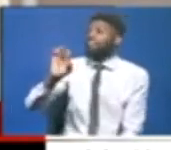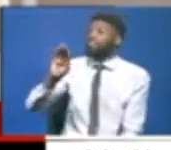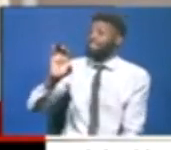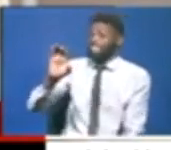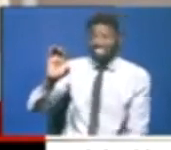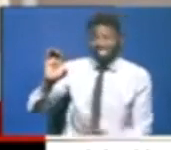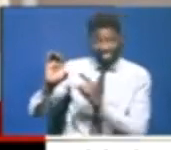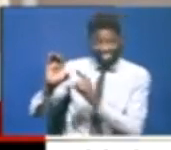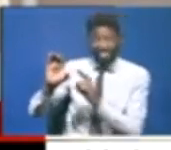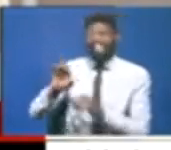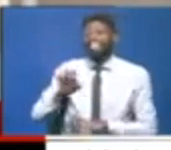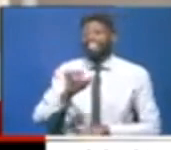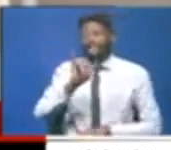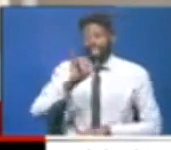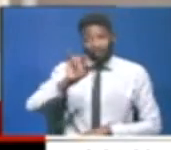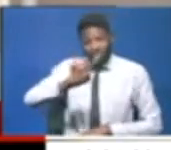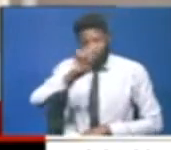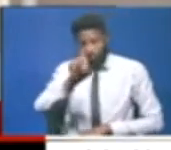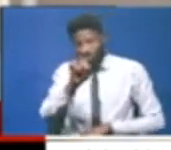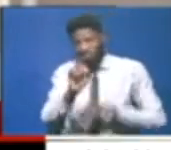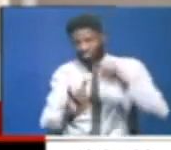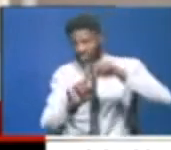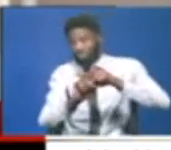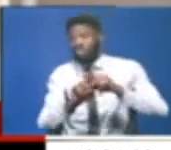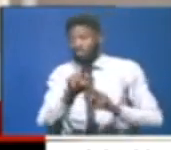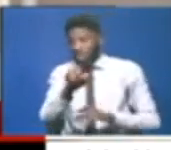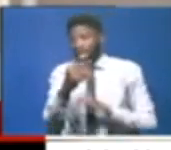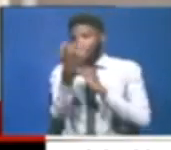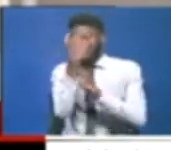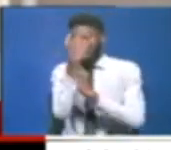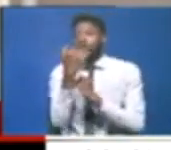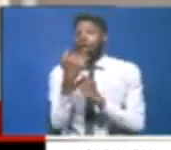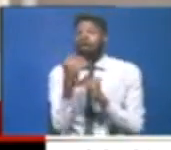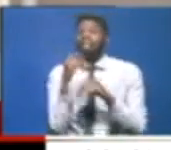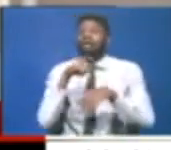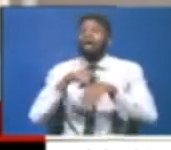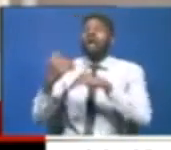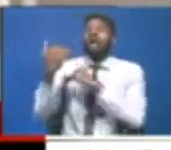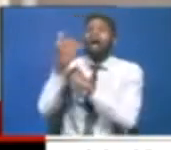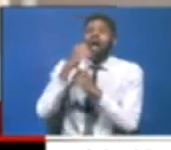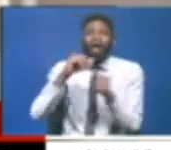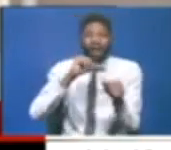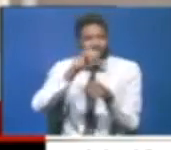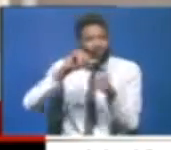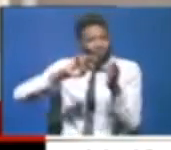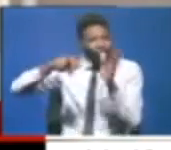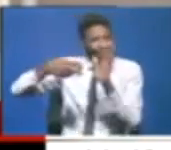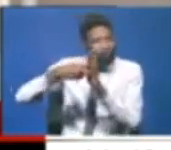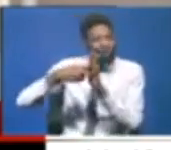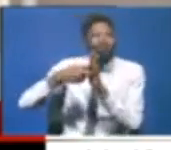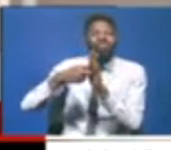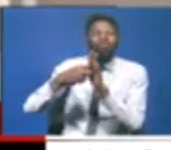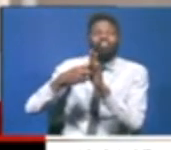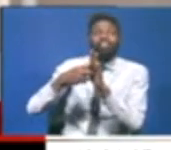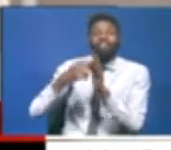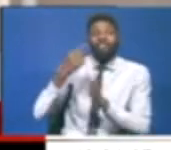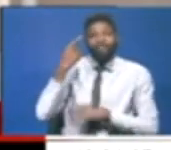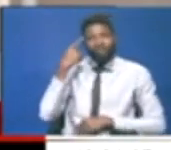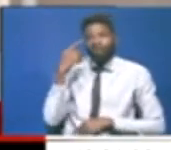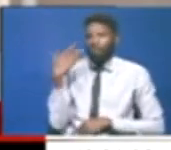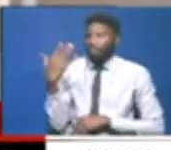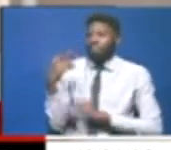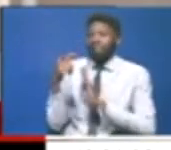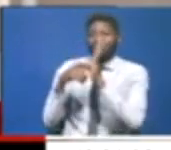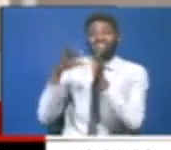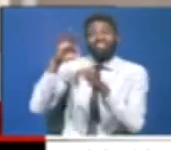hilo ndilo swali ambalo unaashiria ukisema, ukiuliza kuhusu ile kandarasi ya kuchapisha zile ballot papers. Kile